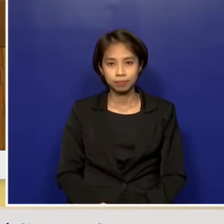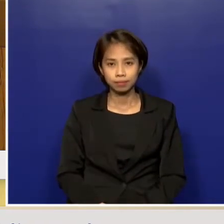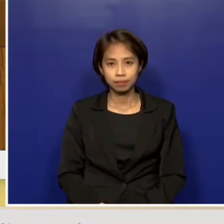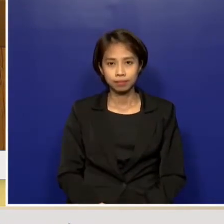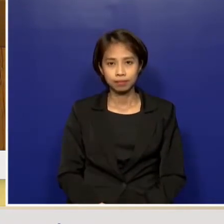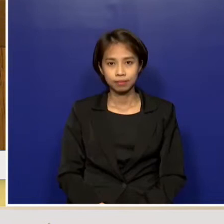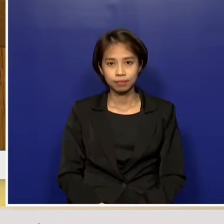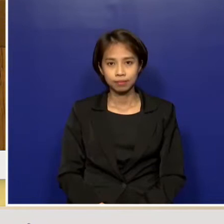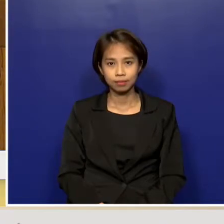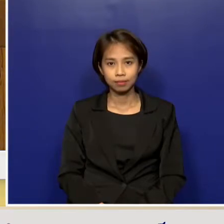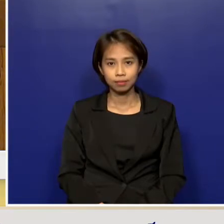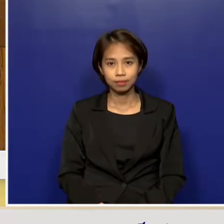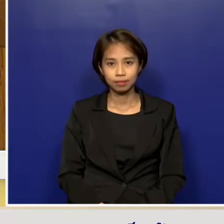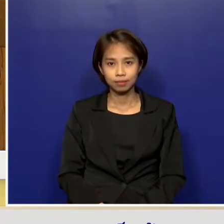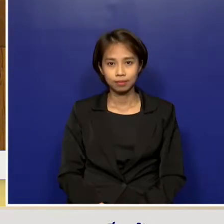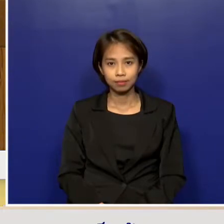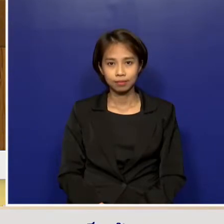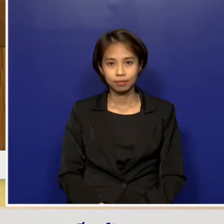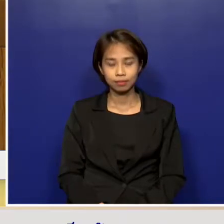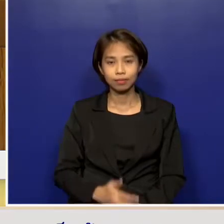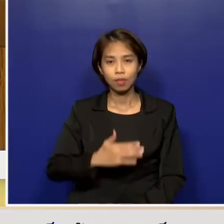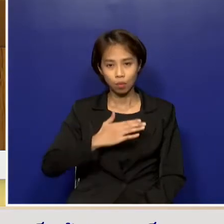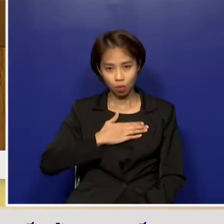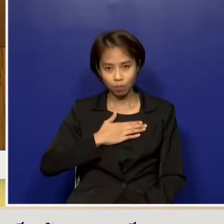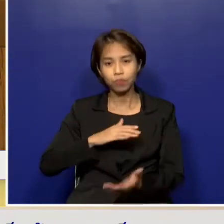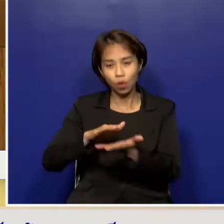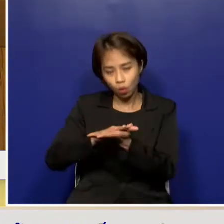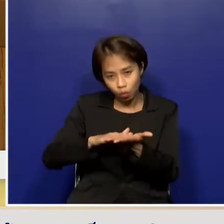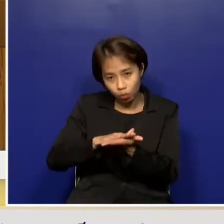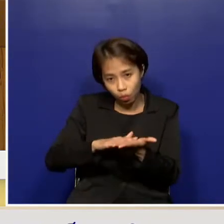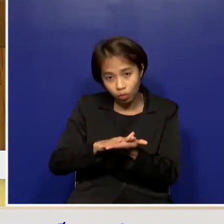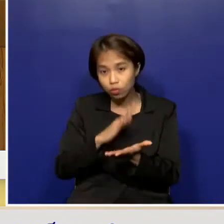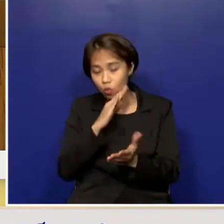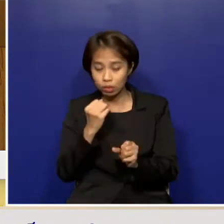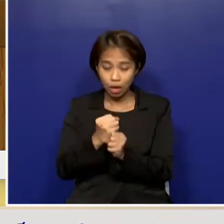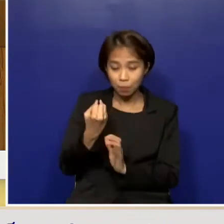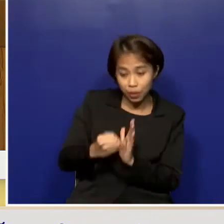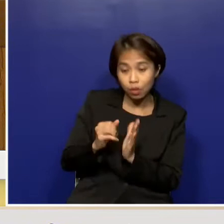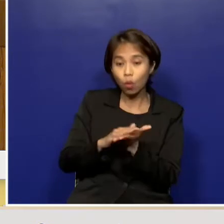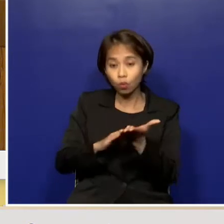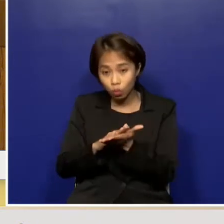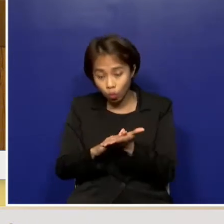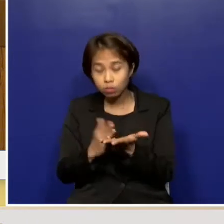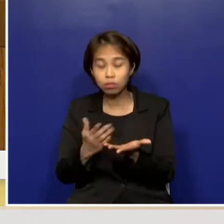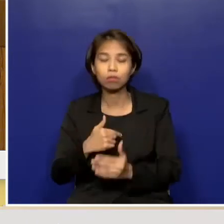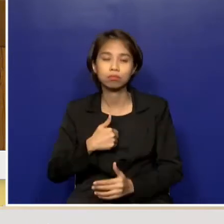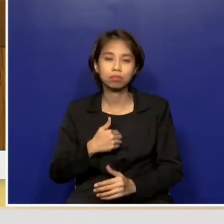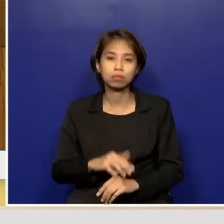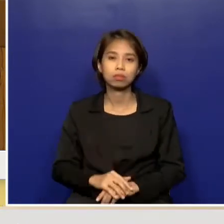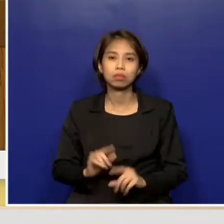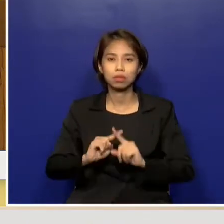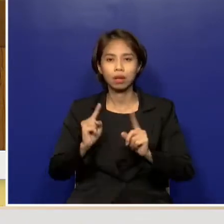กล yachtทษนะครับ ทำรทผิดปบ explorationครไปบ้างนะครั ไม